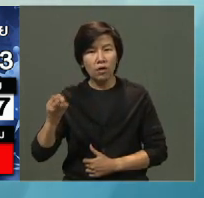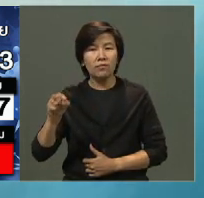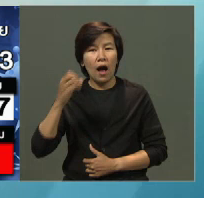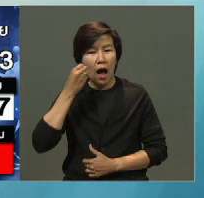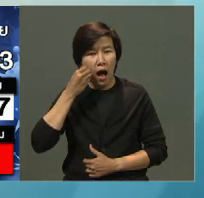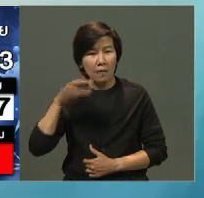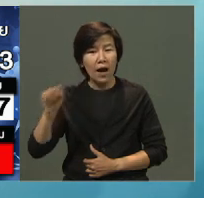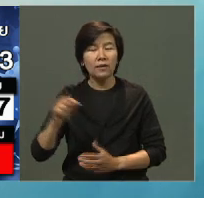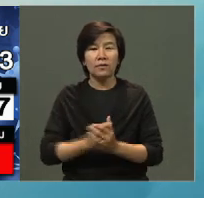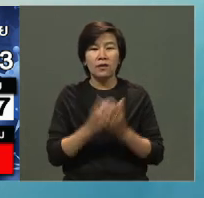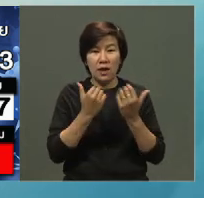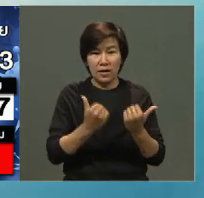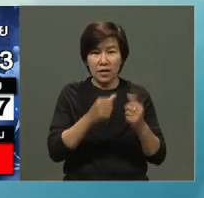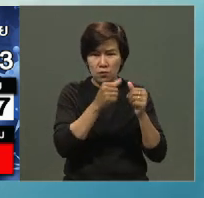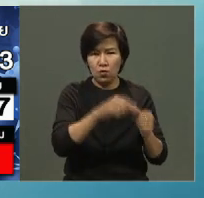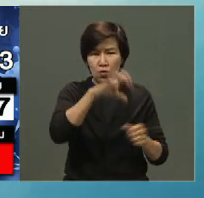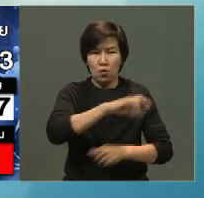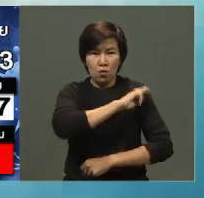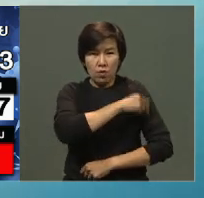รายไม่มีผู้เสียชีวิตเพิ่มและรักษาอยู่ในโรงพยาบาล73